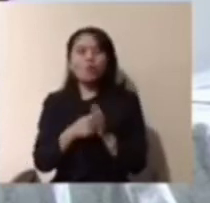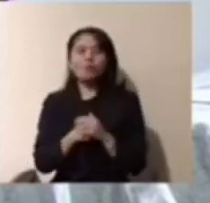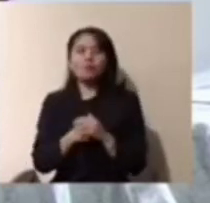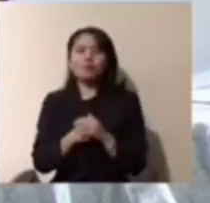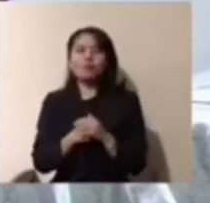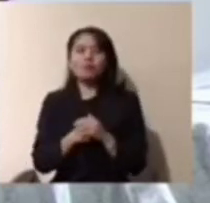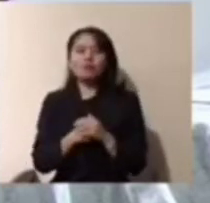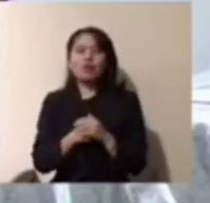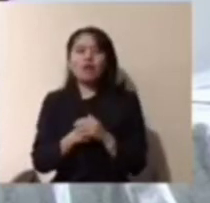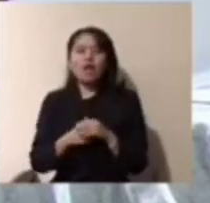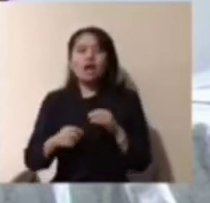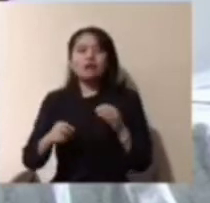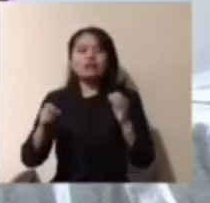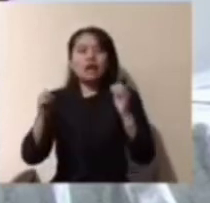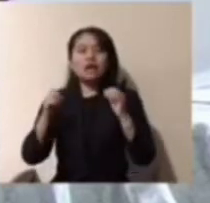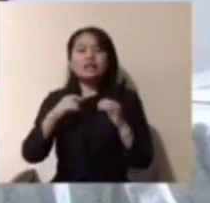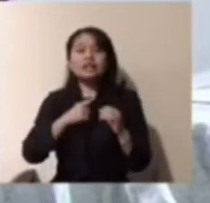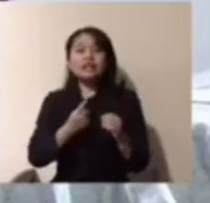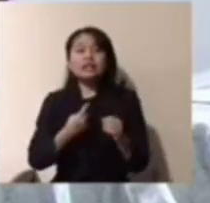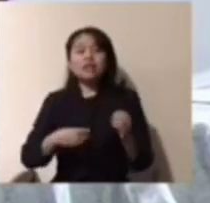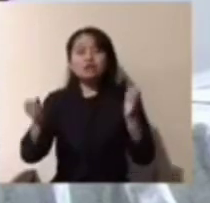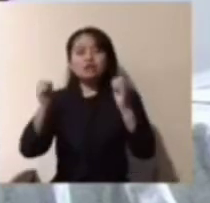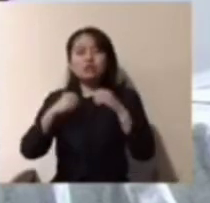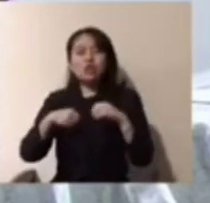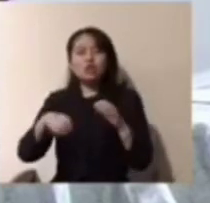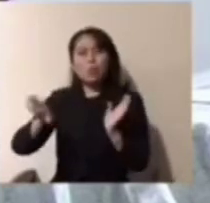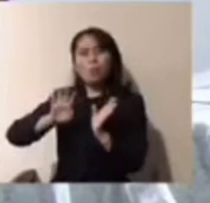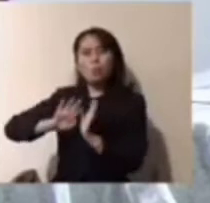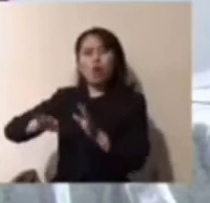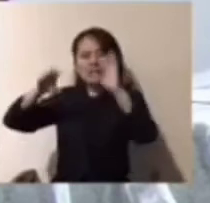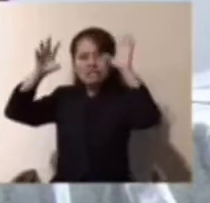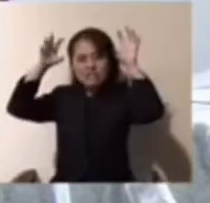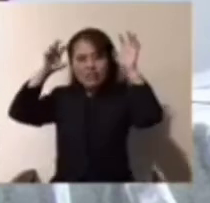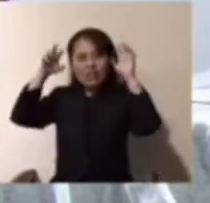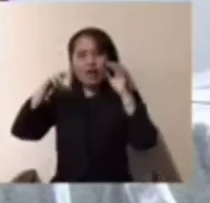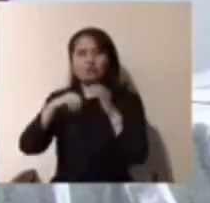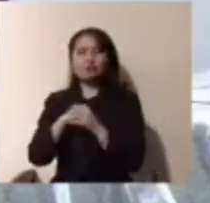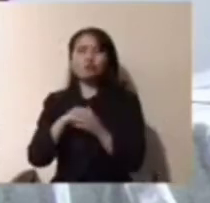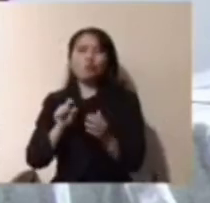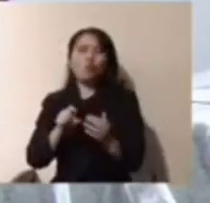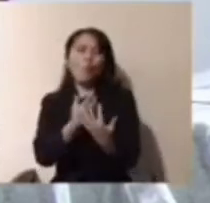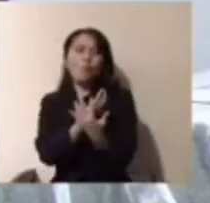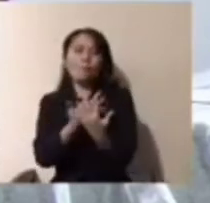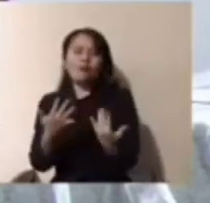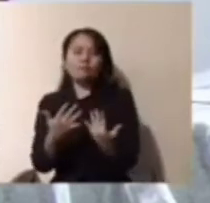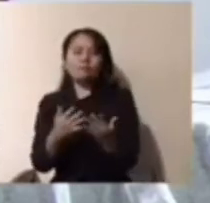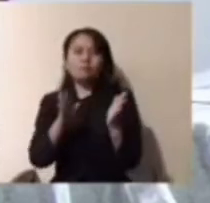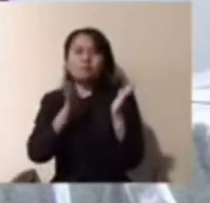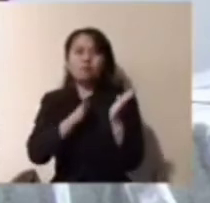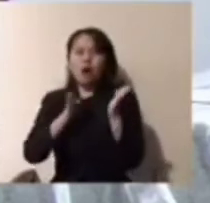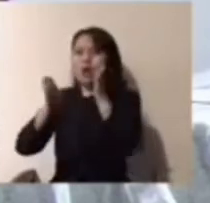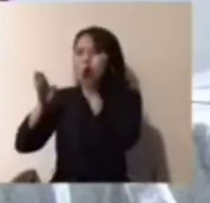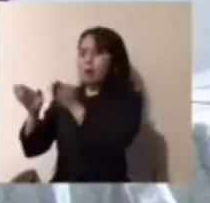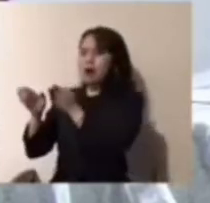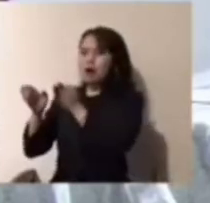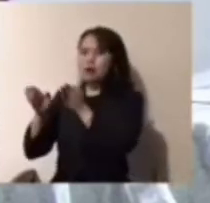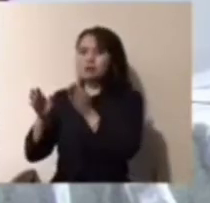Ketika kita berjanji menolak setan, umat semua menghadap ke